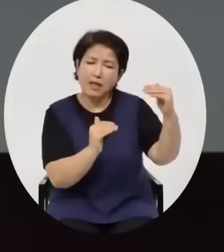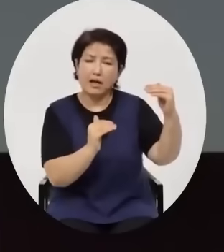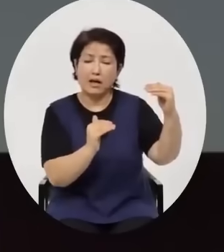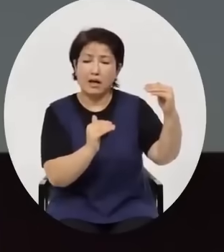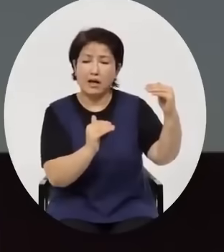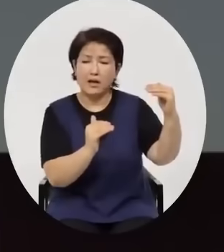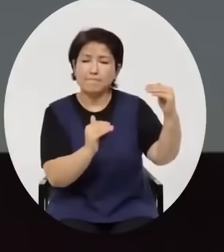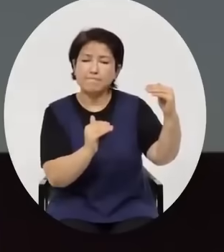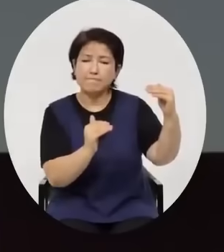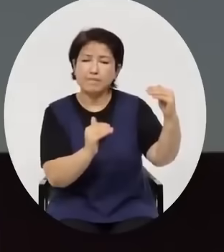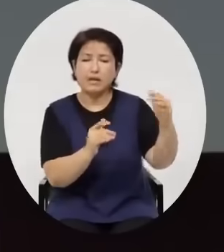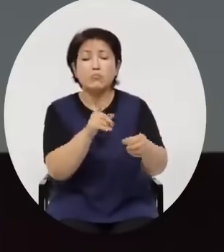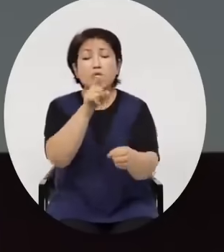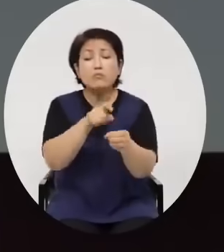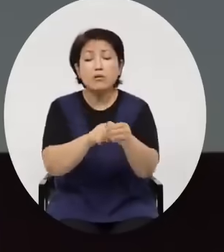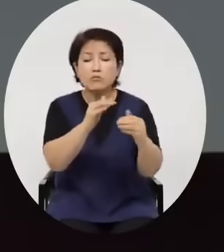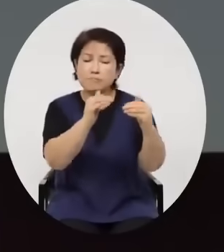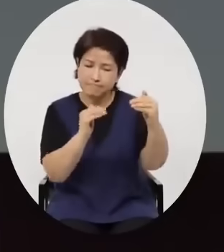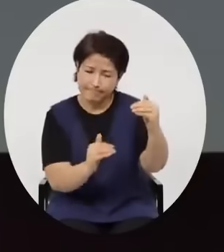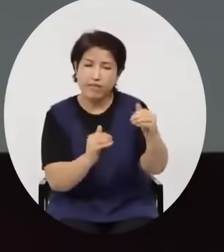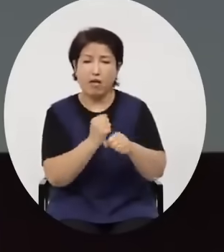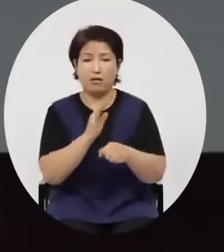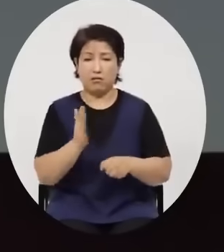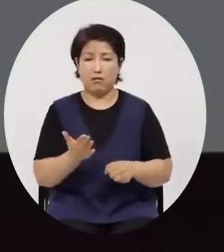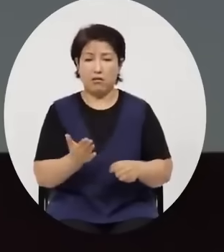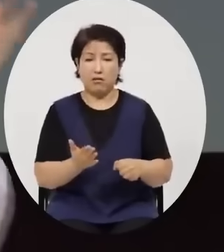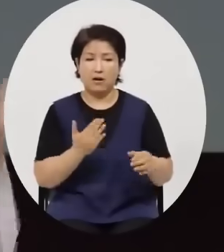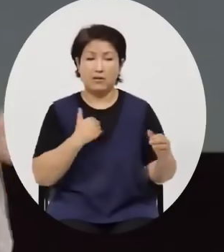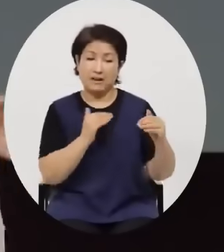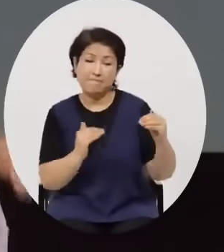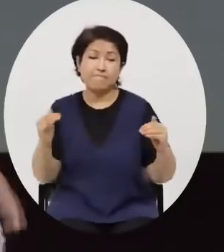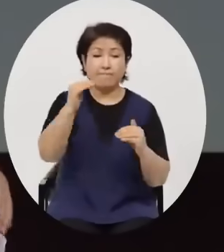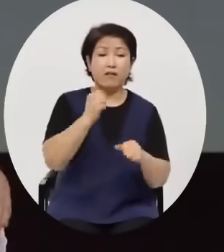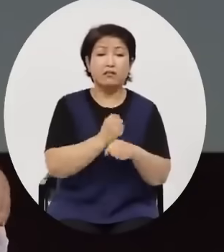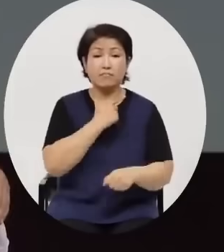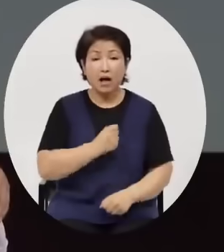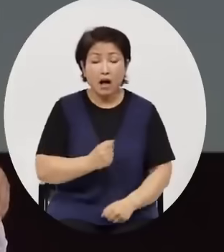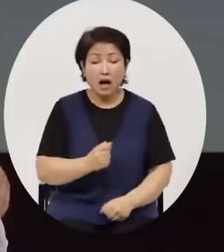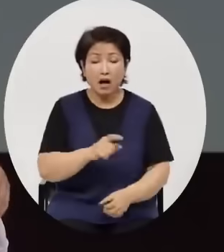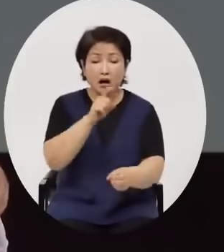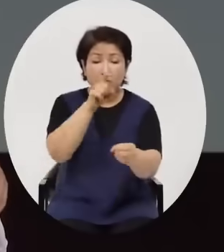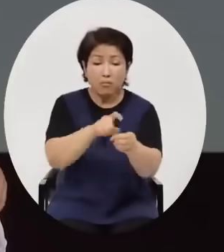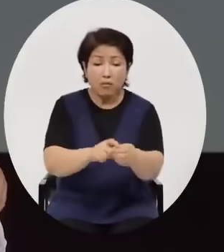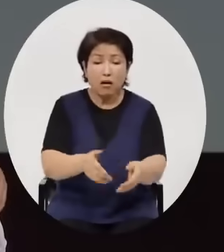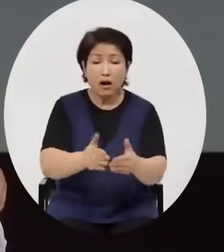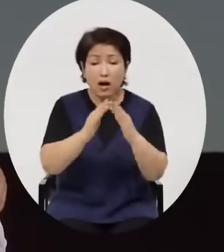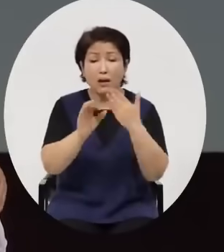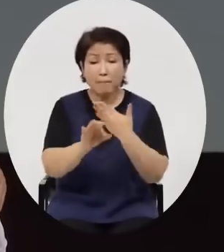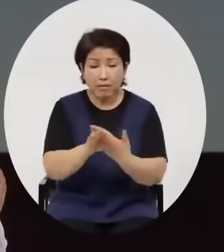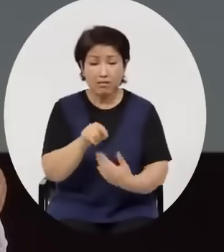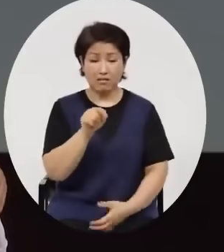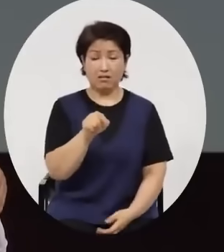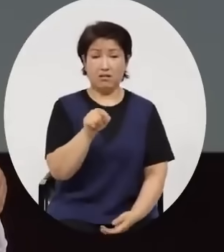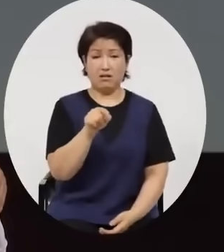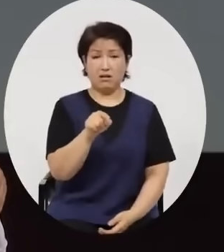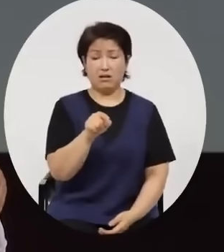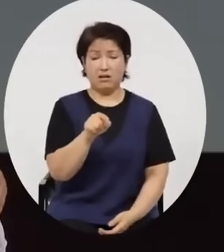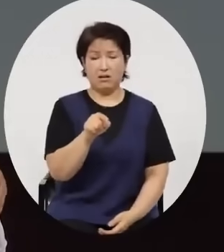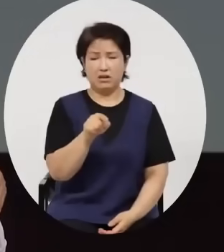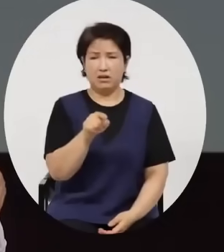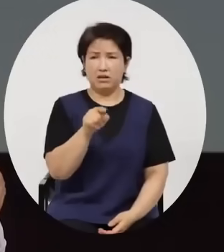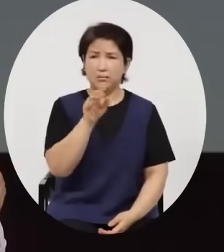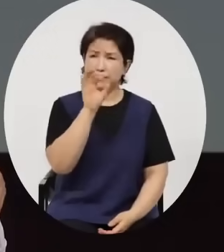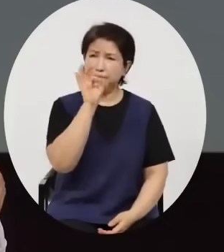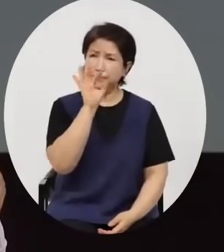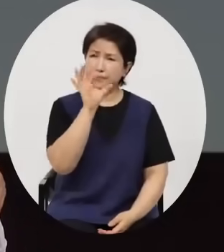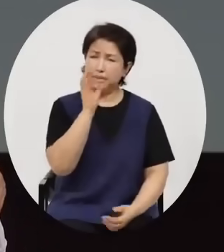조금 찾아서 할 수는 있겠다. 목표를 이래 세워야지. 내가 젊은이보다 더 잘하겠다 이래 세우면 그건 뭐 불가능한